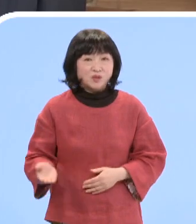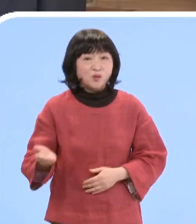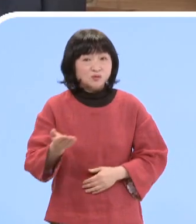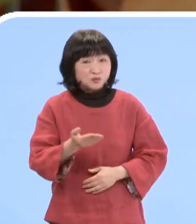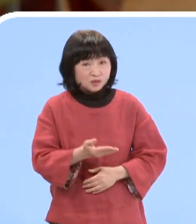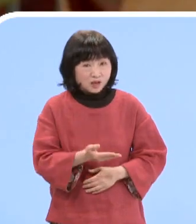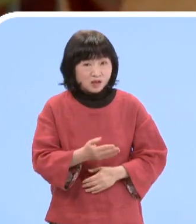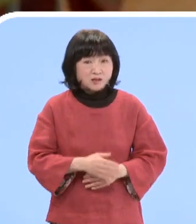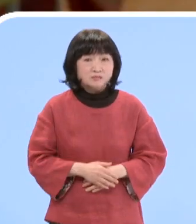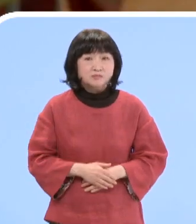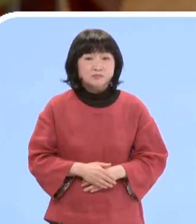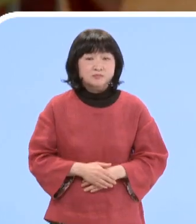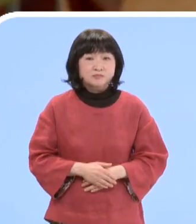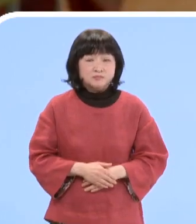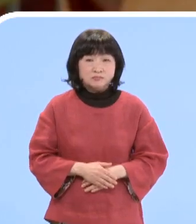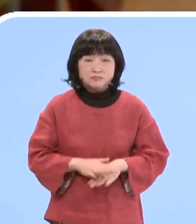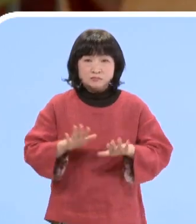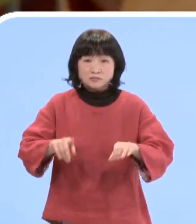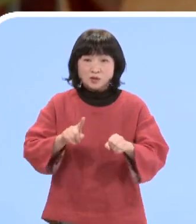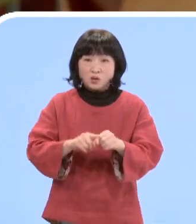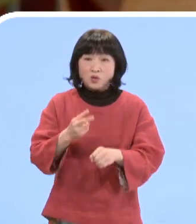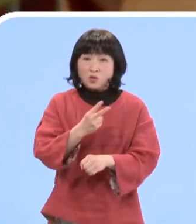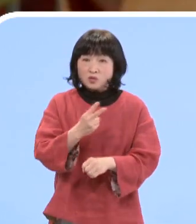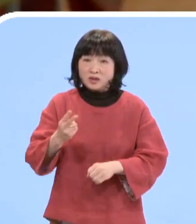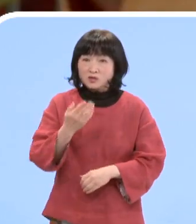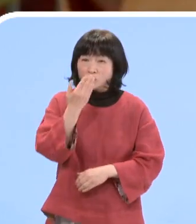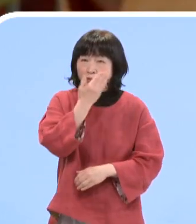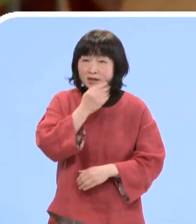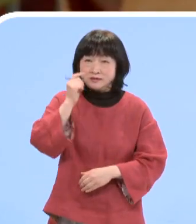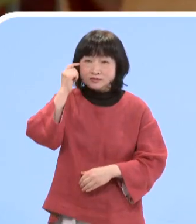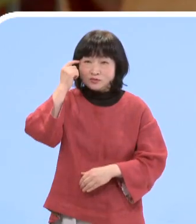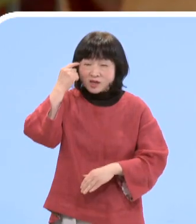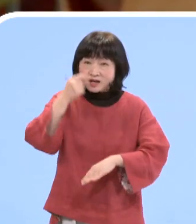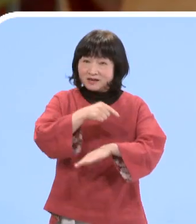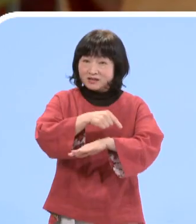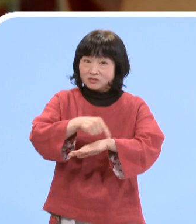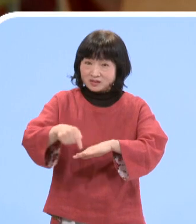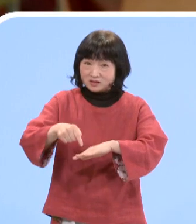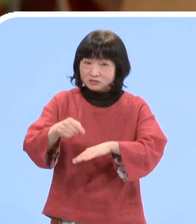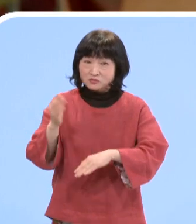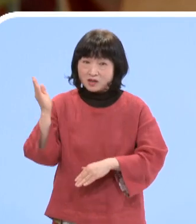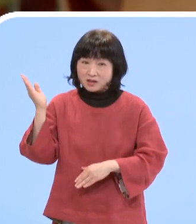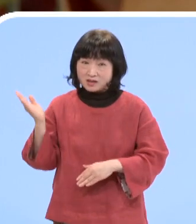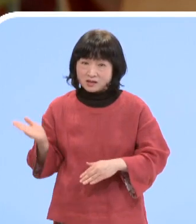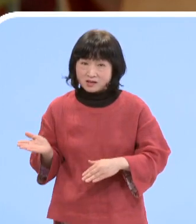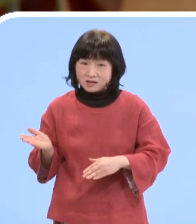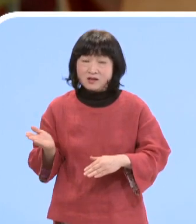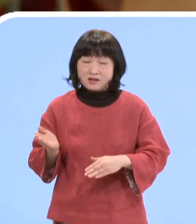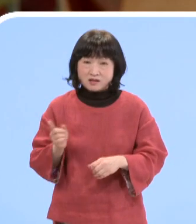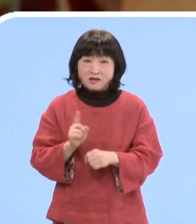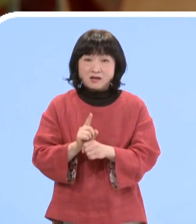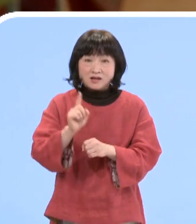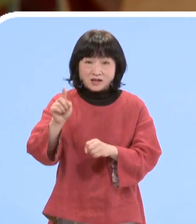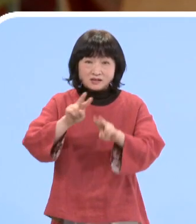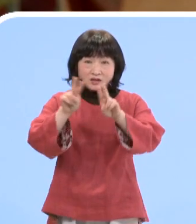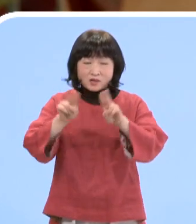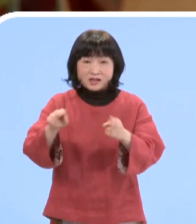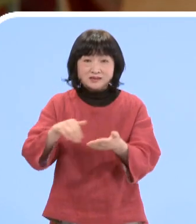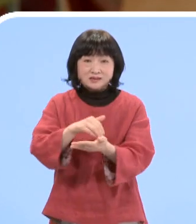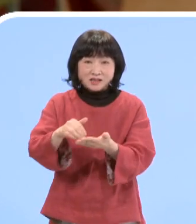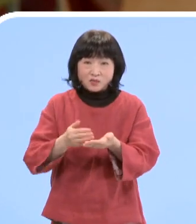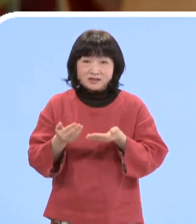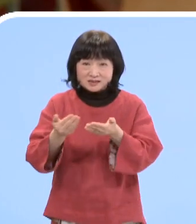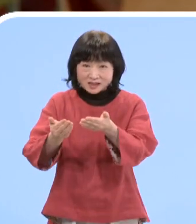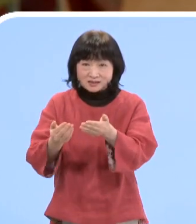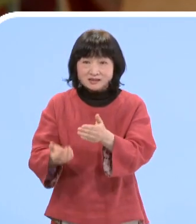ましょう。 で、今年度の重点施策にしてますのは、はい、あの来年阪神淡路大震災から25年を迎